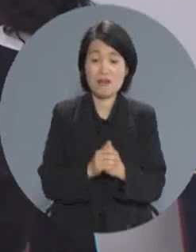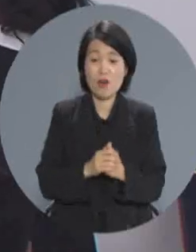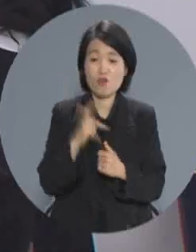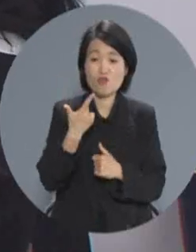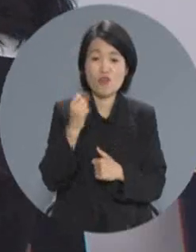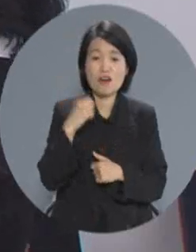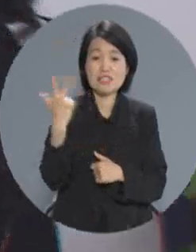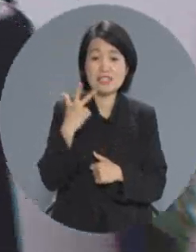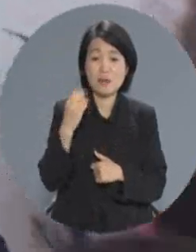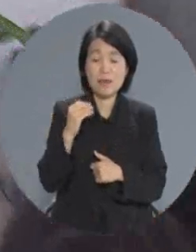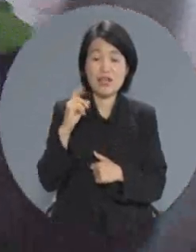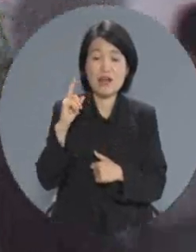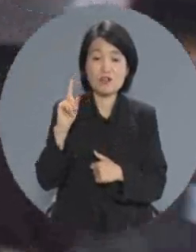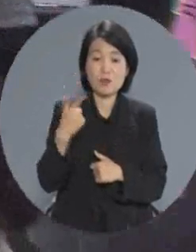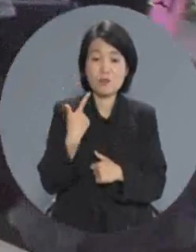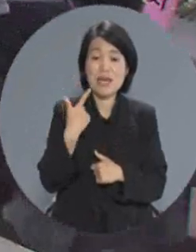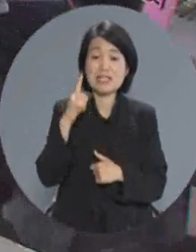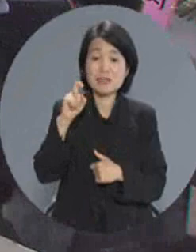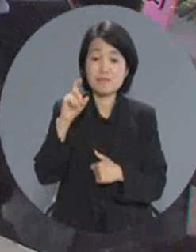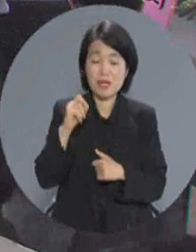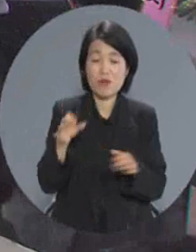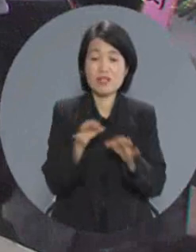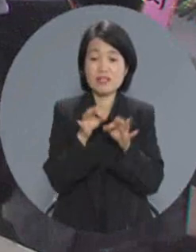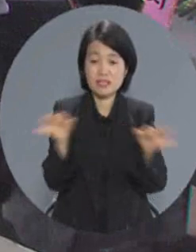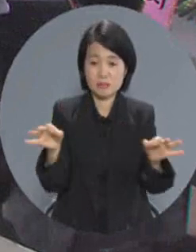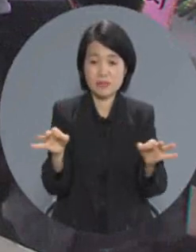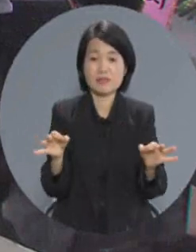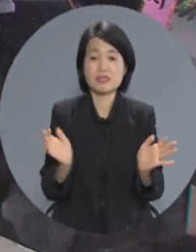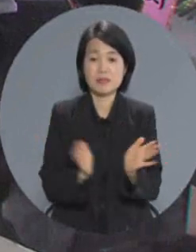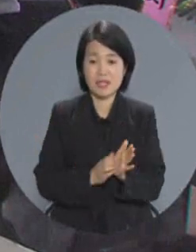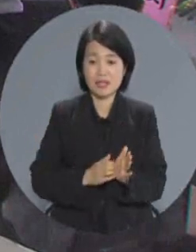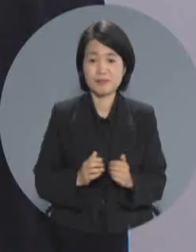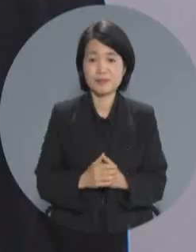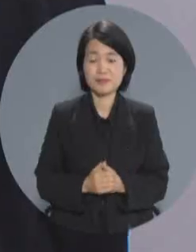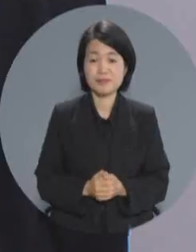6억 7,610만 원의 장학금을 지급한 바 있습니다.